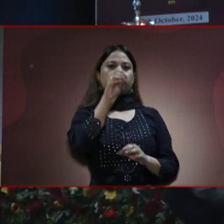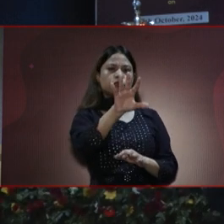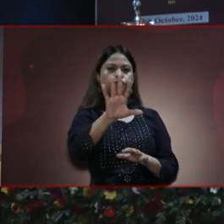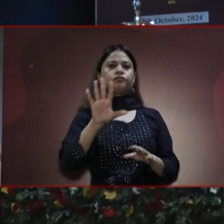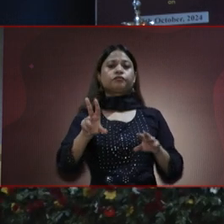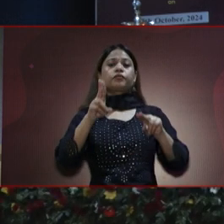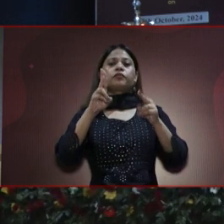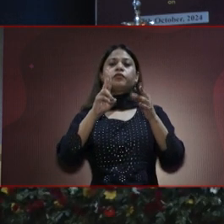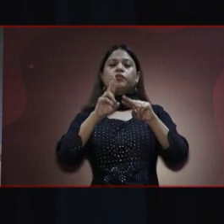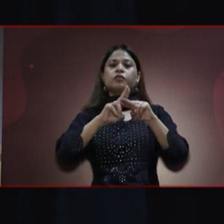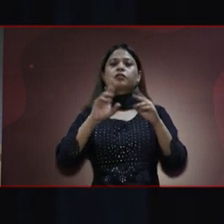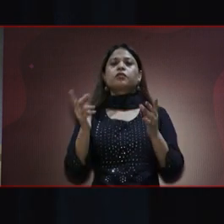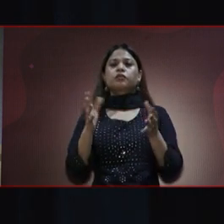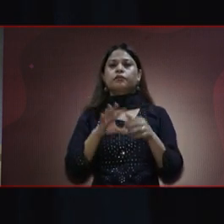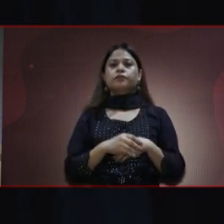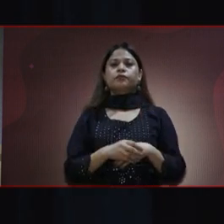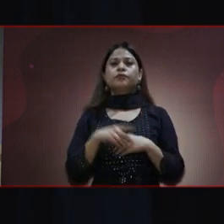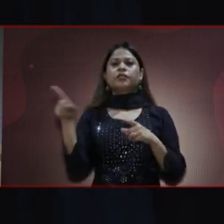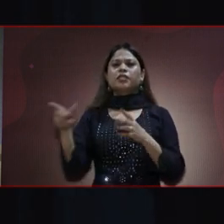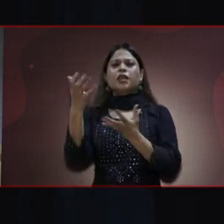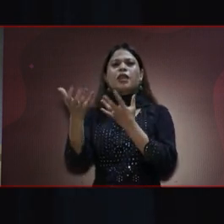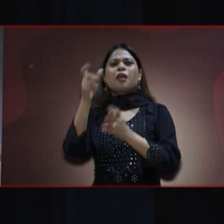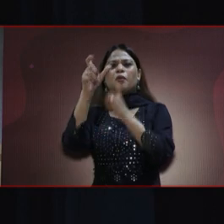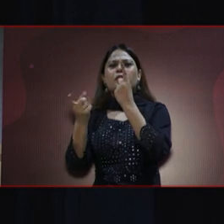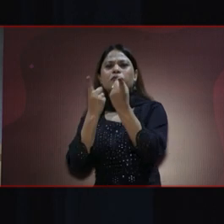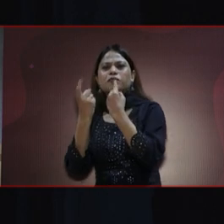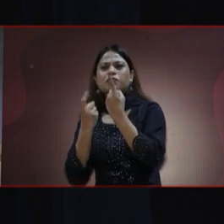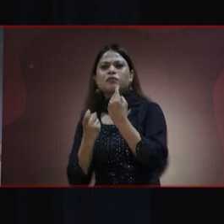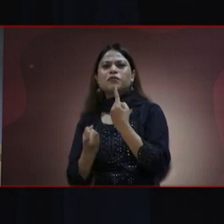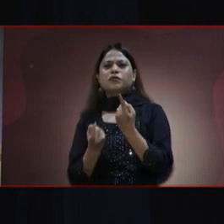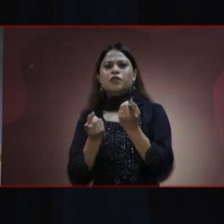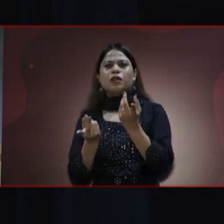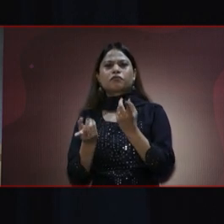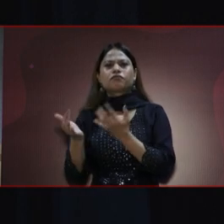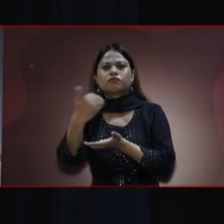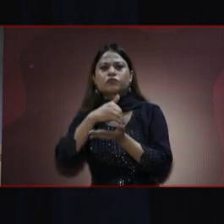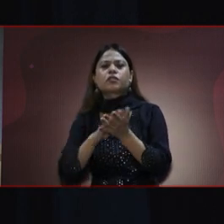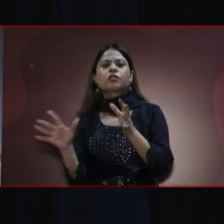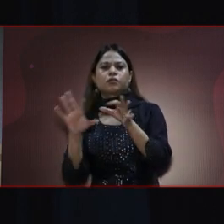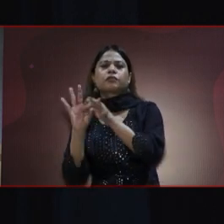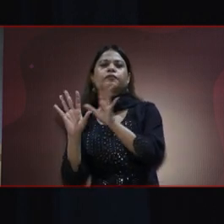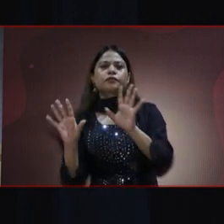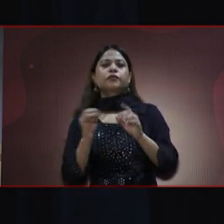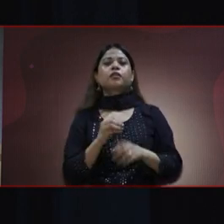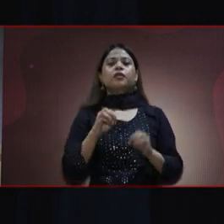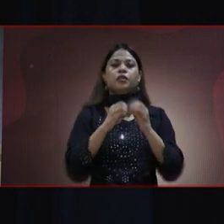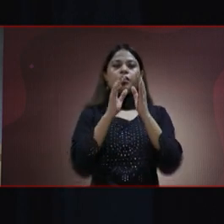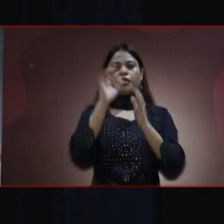ऑफ इंडियन पब्लिशर्स हैं उनके द्वारा तैयार किया गया है। देश में 24,000 पब्लिशर्स